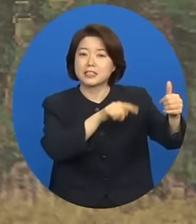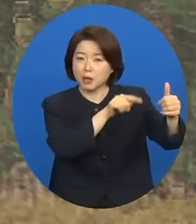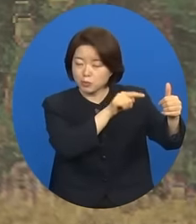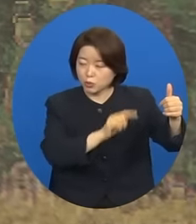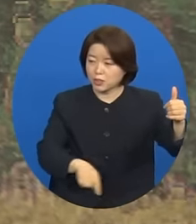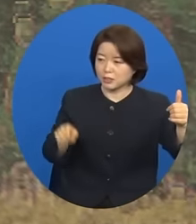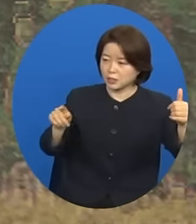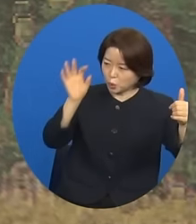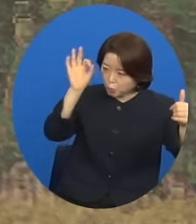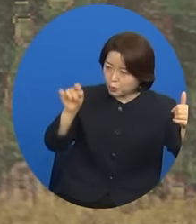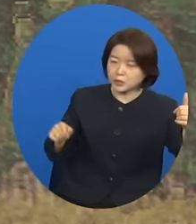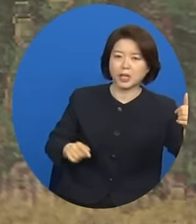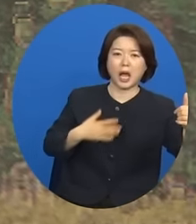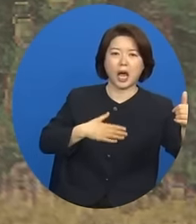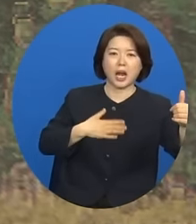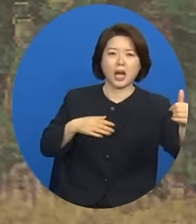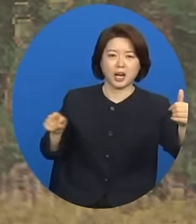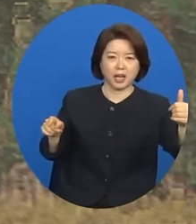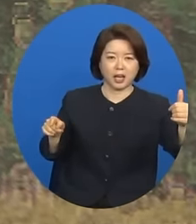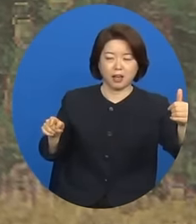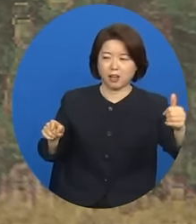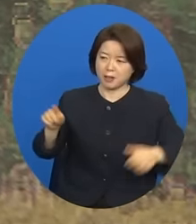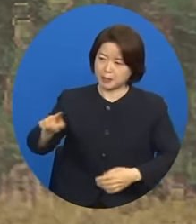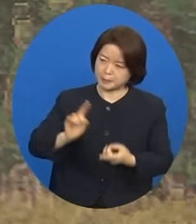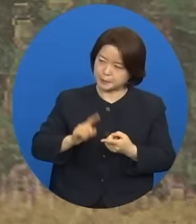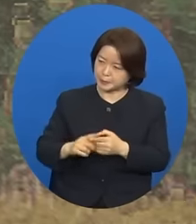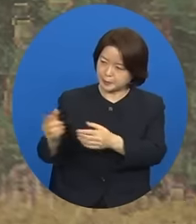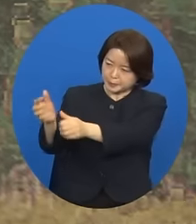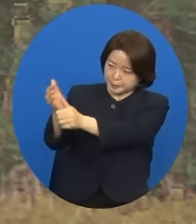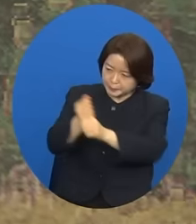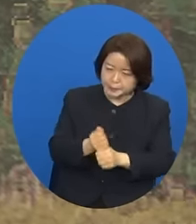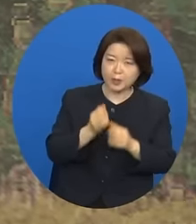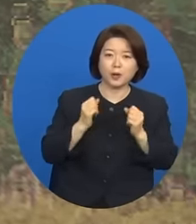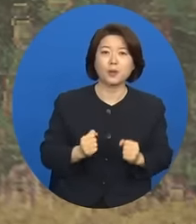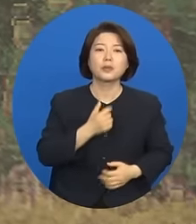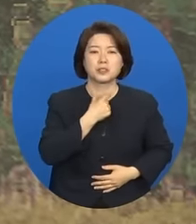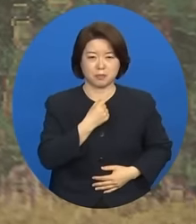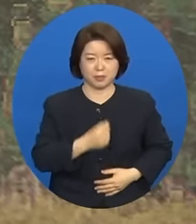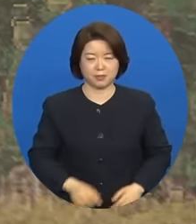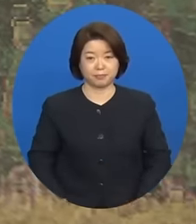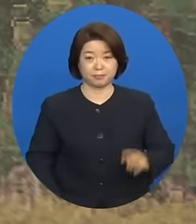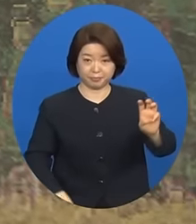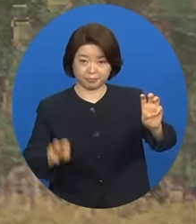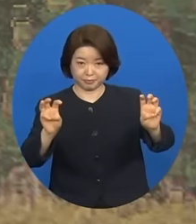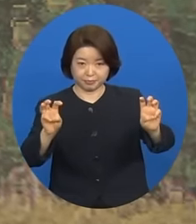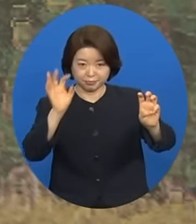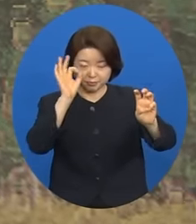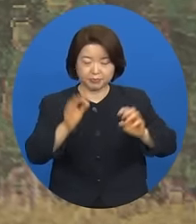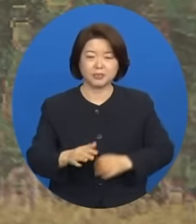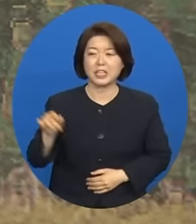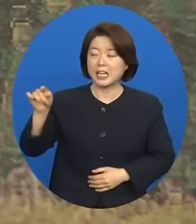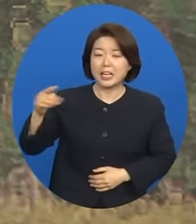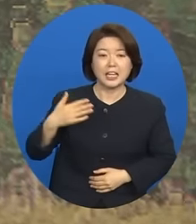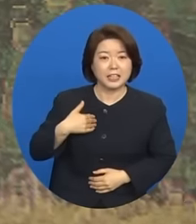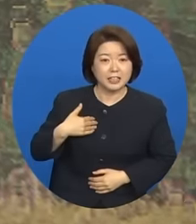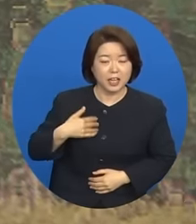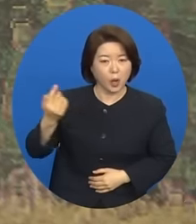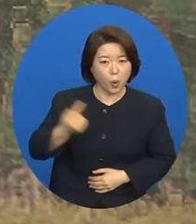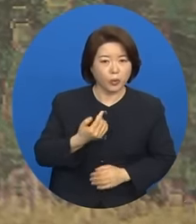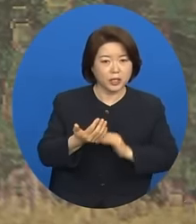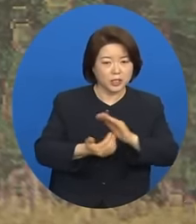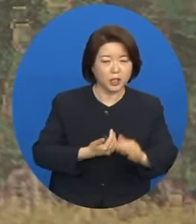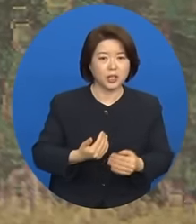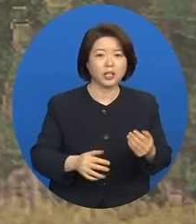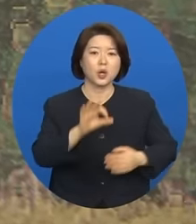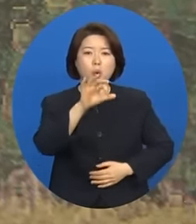것을 라반은 기가 막히게 압니다. 30장 30절 말씀에 이렇게 되어 있어요. 내가 오기 전에는 외삼촌의 소유가 적더니 번성하여